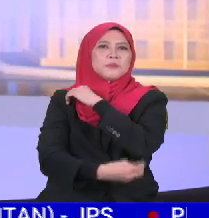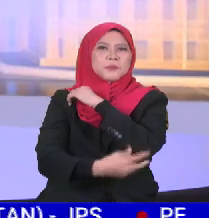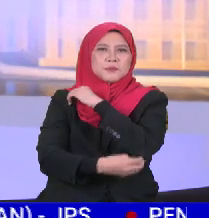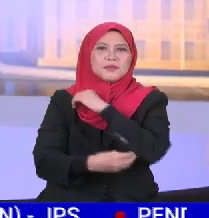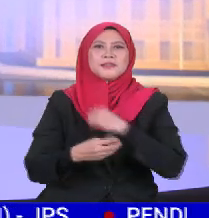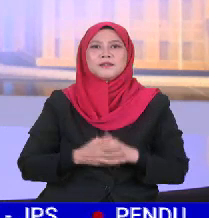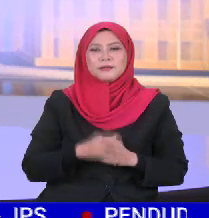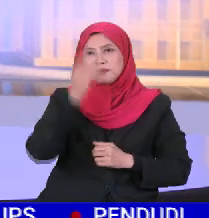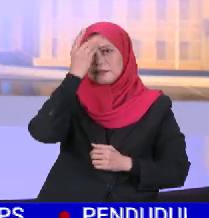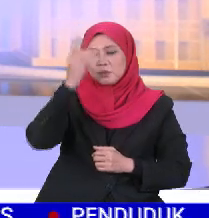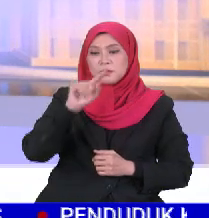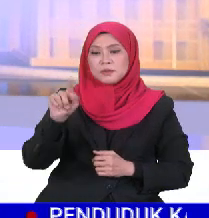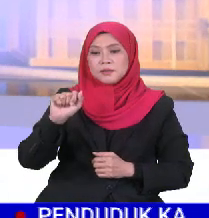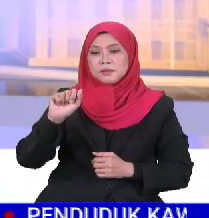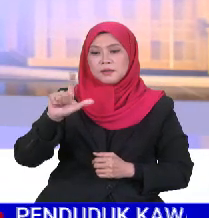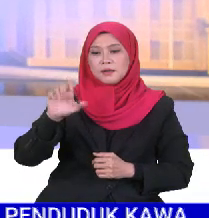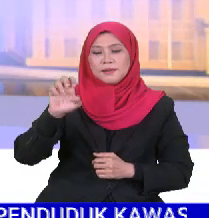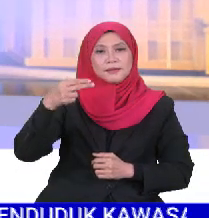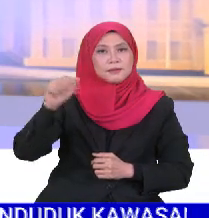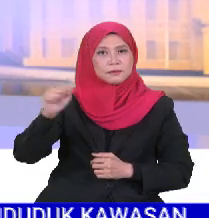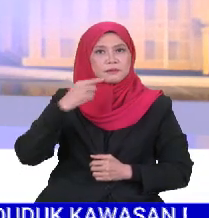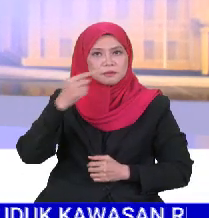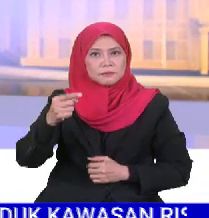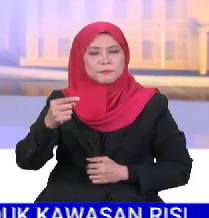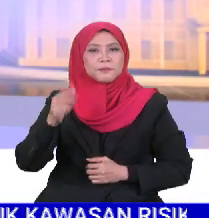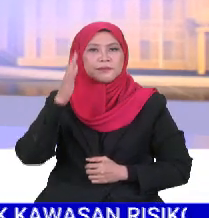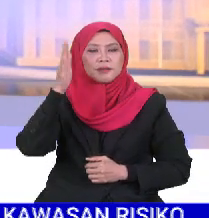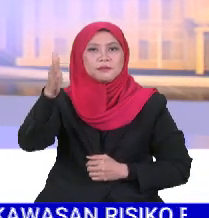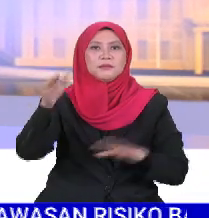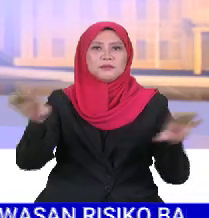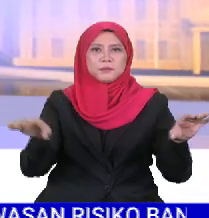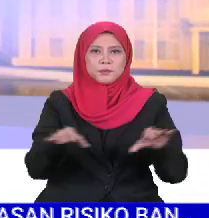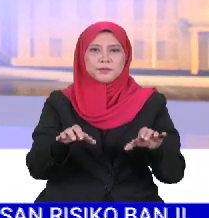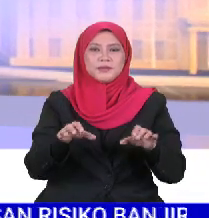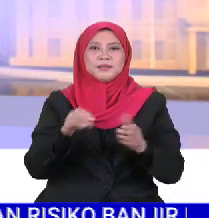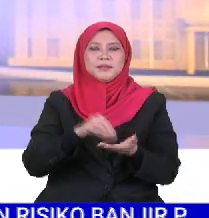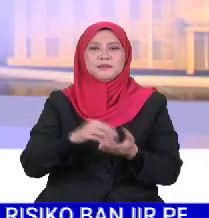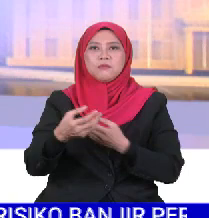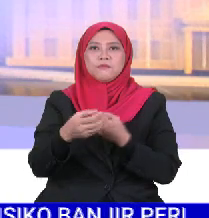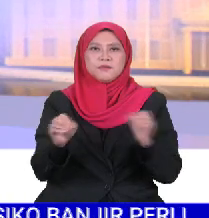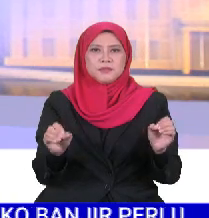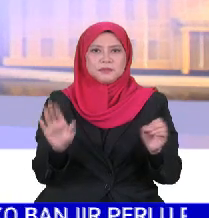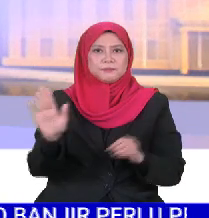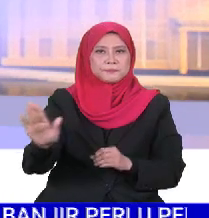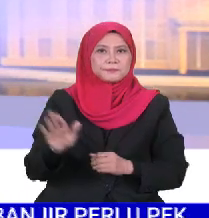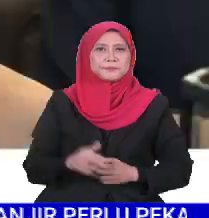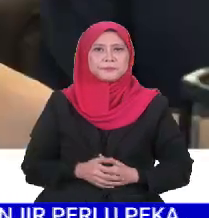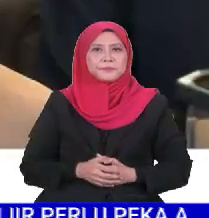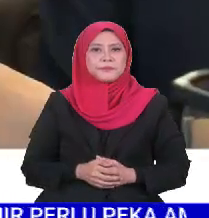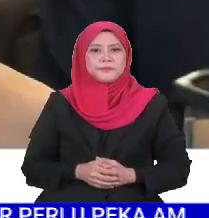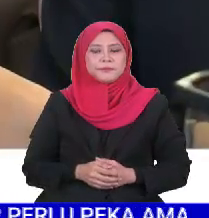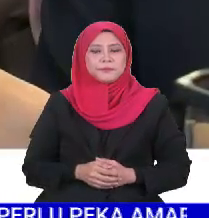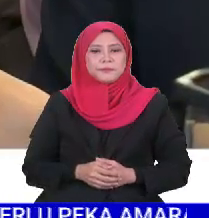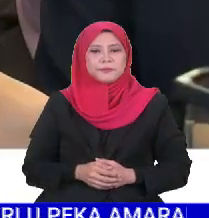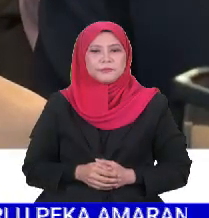Menteri Dr. Zaliha Mustafa sebagai permulaan inisiatif itu akan dilaksanakan di pejabatnya.